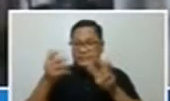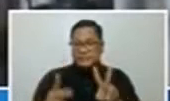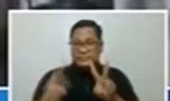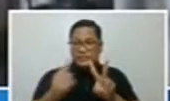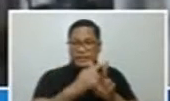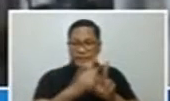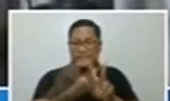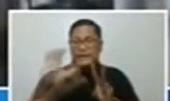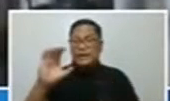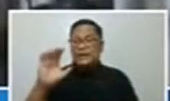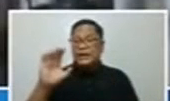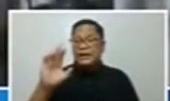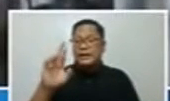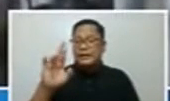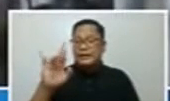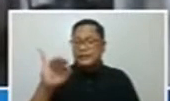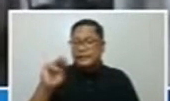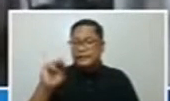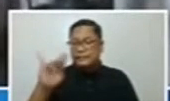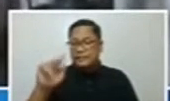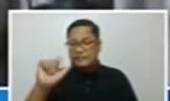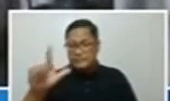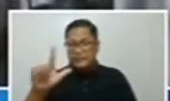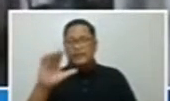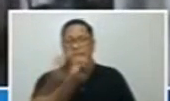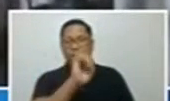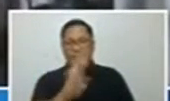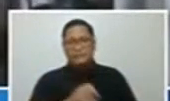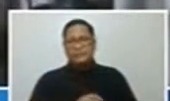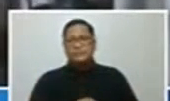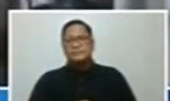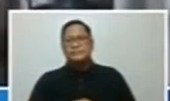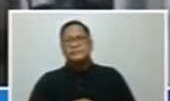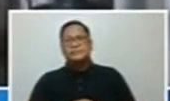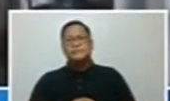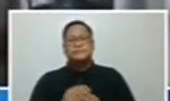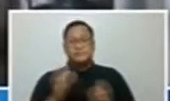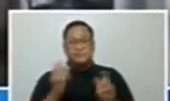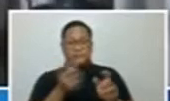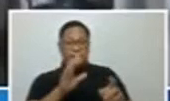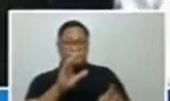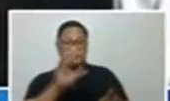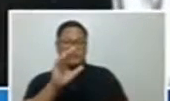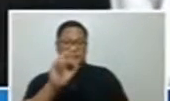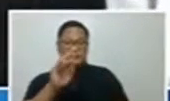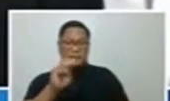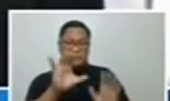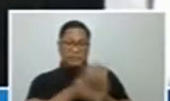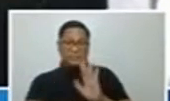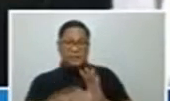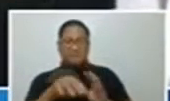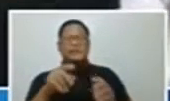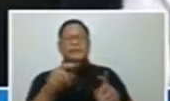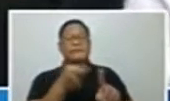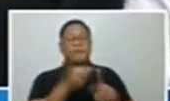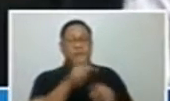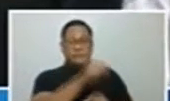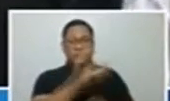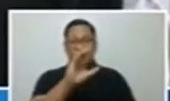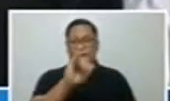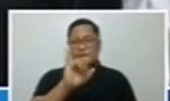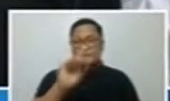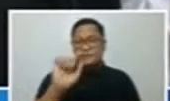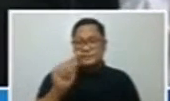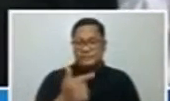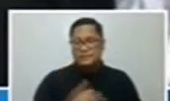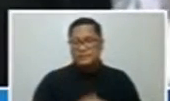nag-aabuso habang may mga pandemic tayong naharap. Habang tuloy po ang